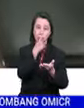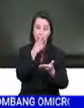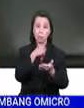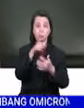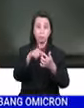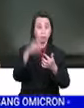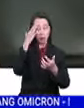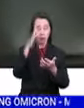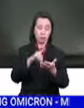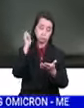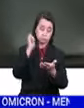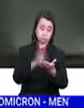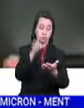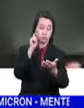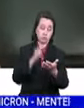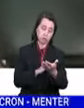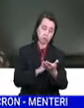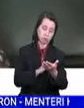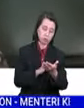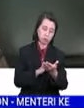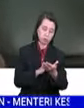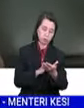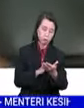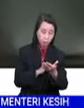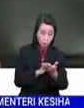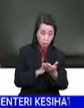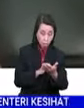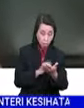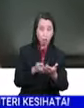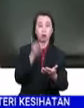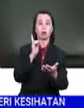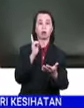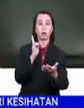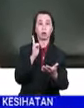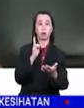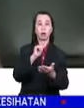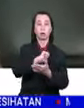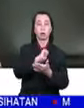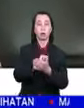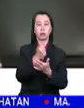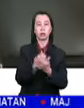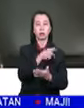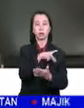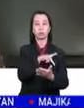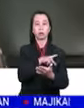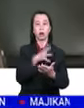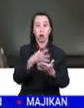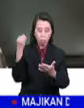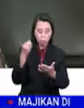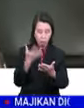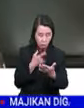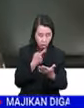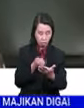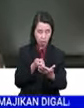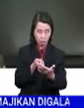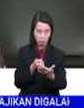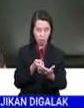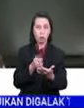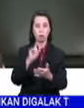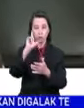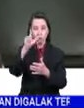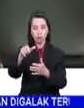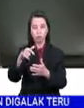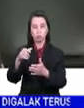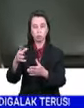kita tekan, tak sampai 5 minit, saya terus terlog out daripada akaun peribadi saya. Saya dapat satu WhatsApp daripada satu